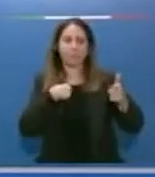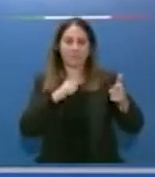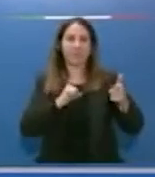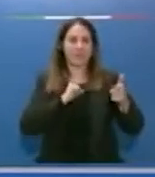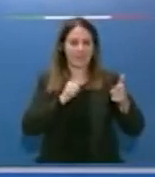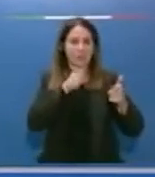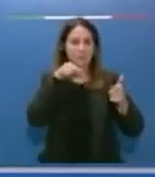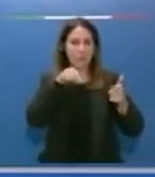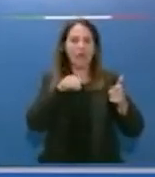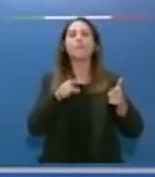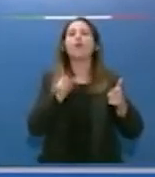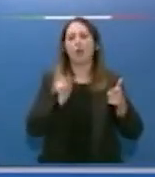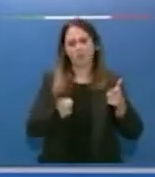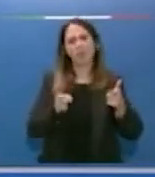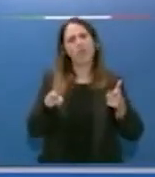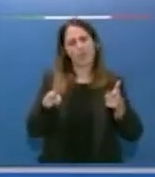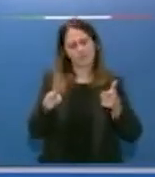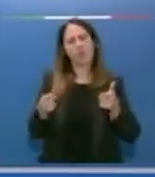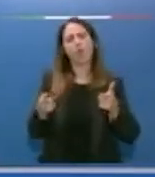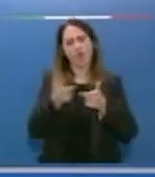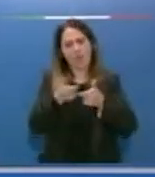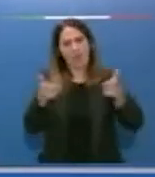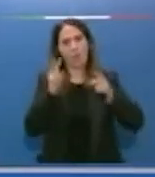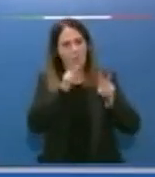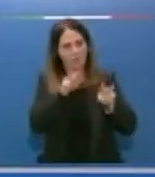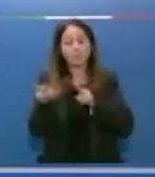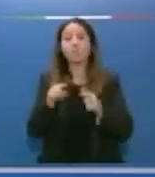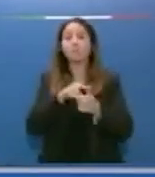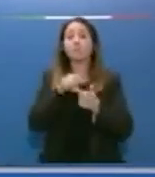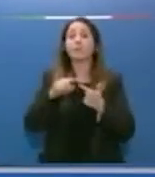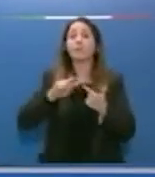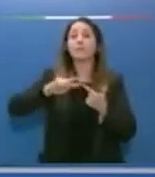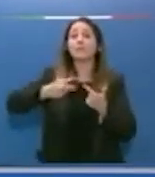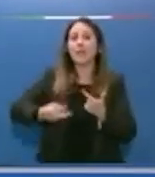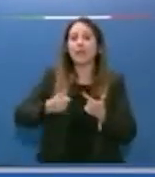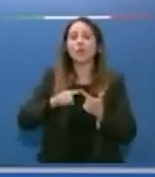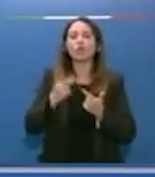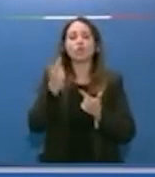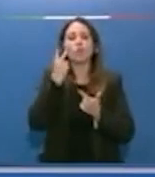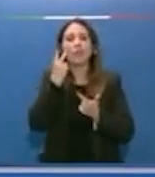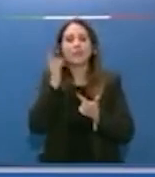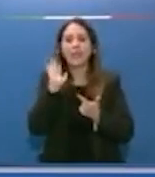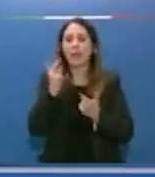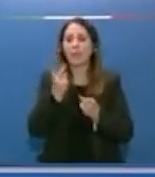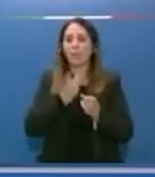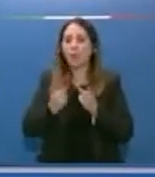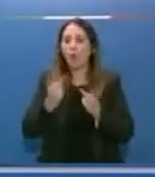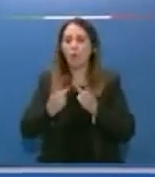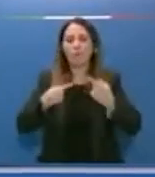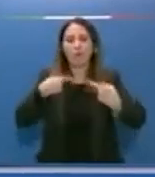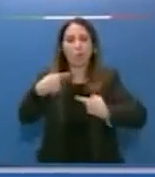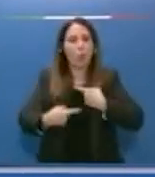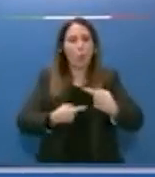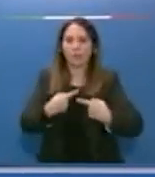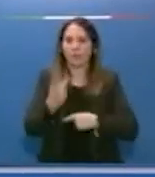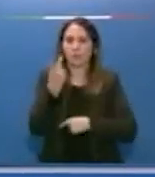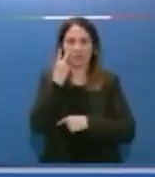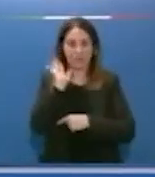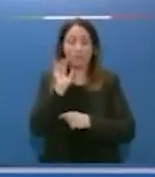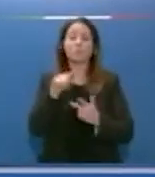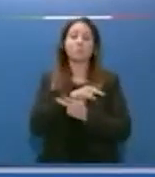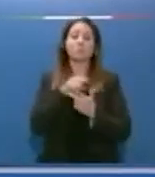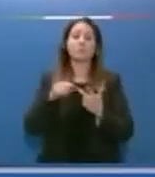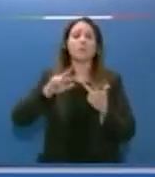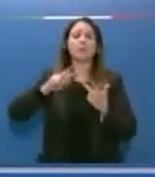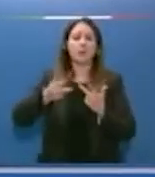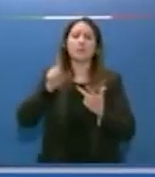lo faremo il secondo e testi quindi testare continuamente e la terza però ripeto continua a